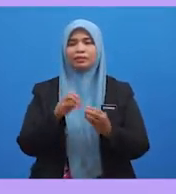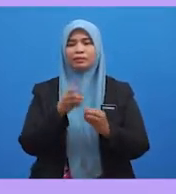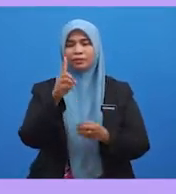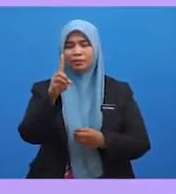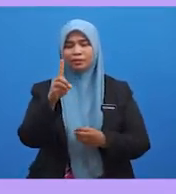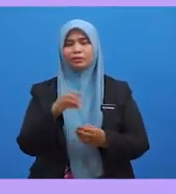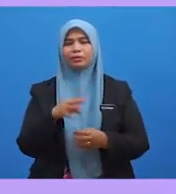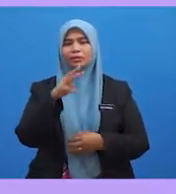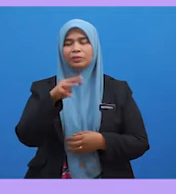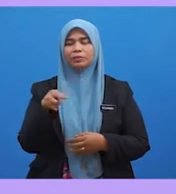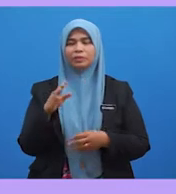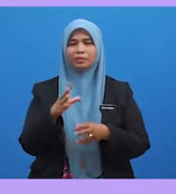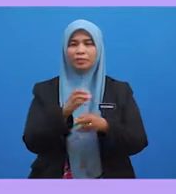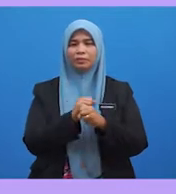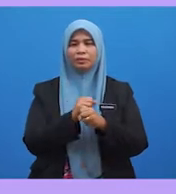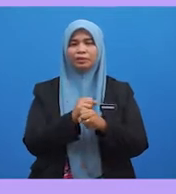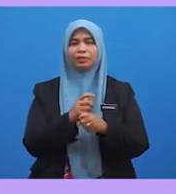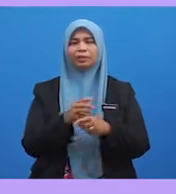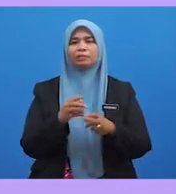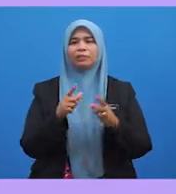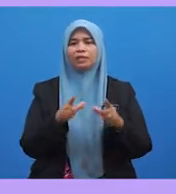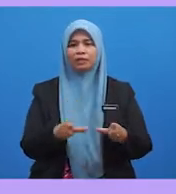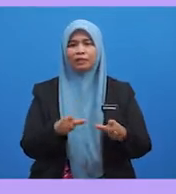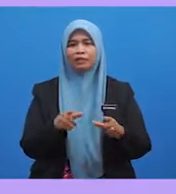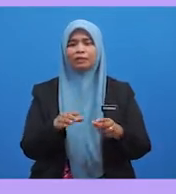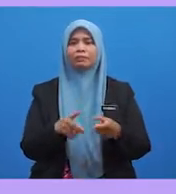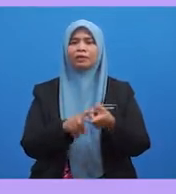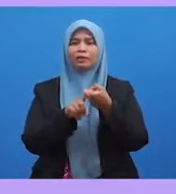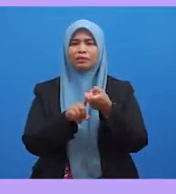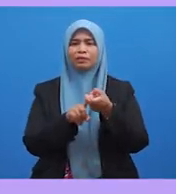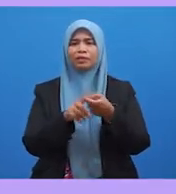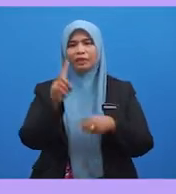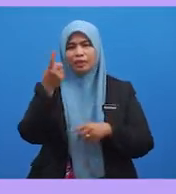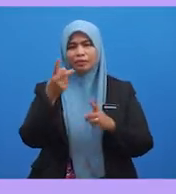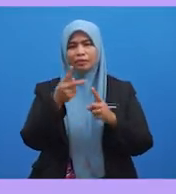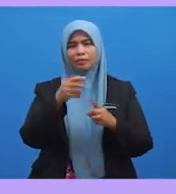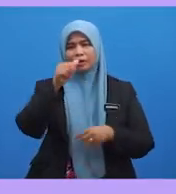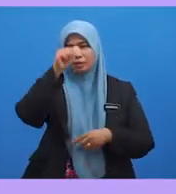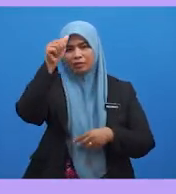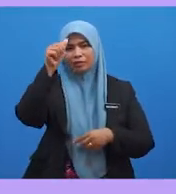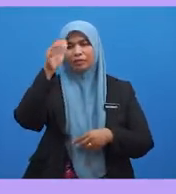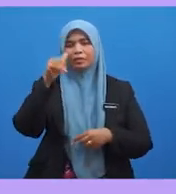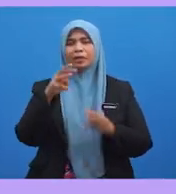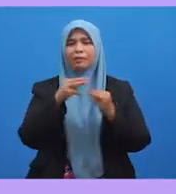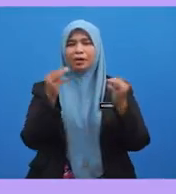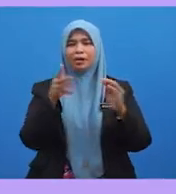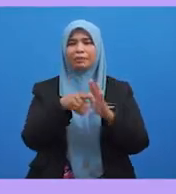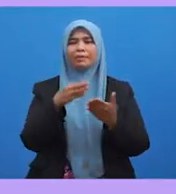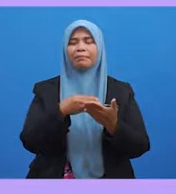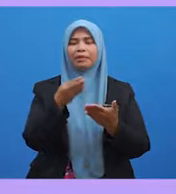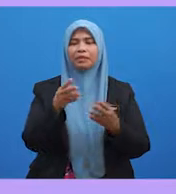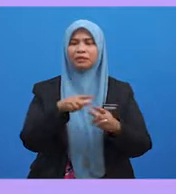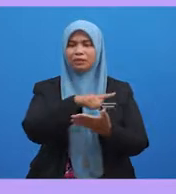murid-murid dapat meletakkan pergantungan yang mutlak hanya kepada Allah Ta'ala yang Maha Pemberi